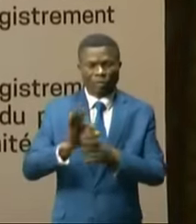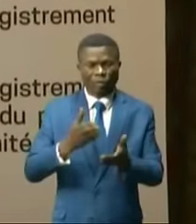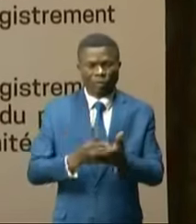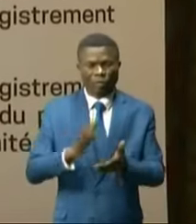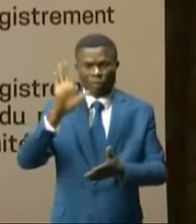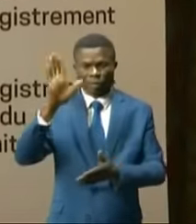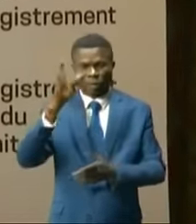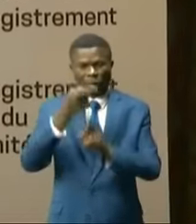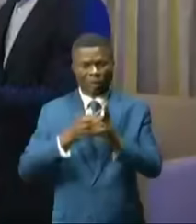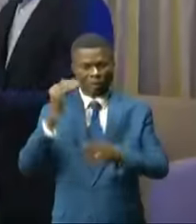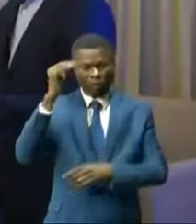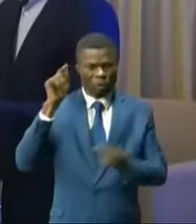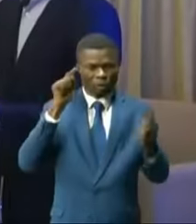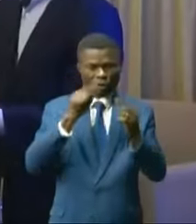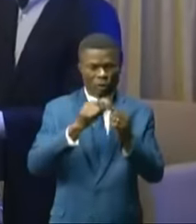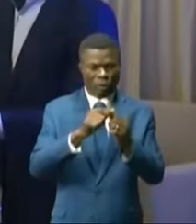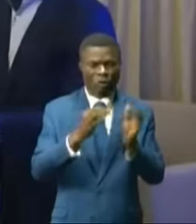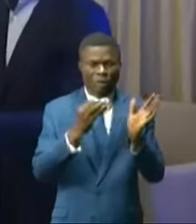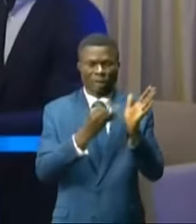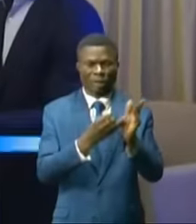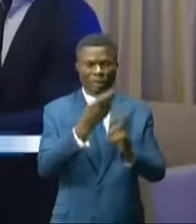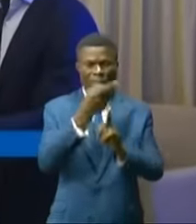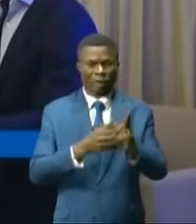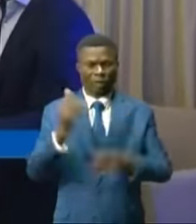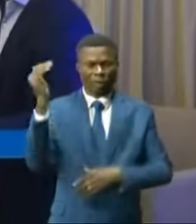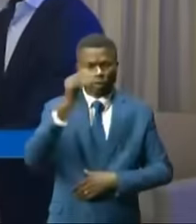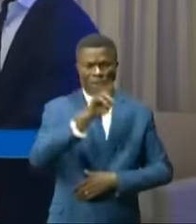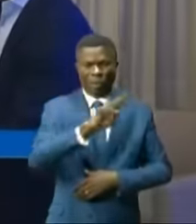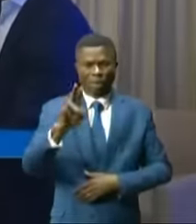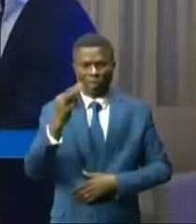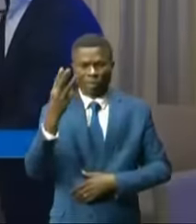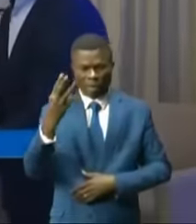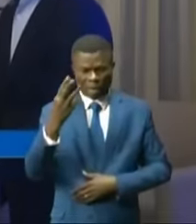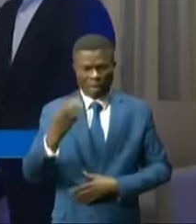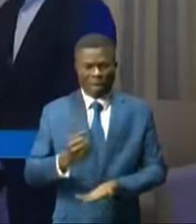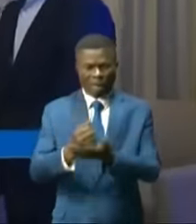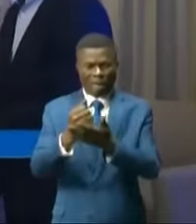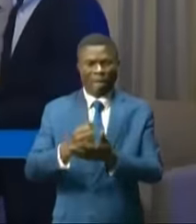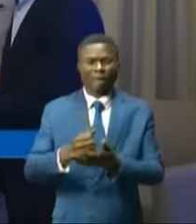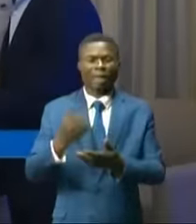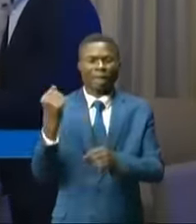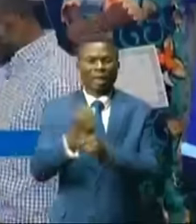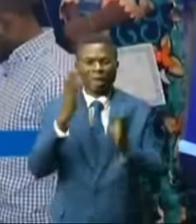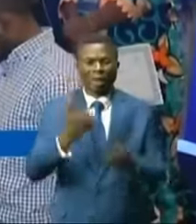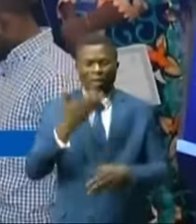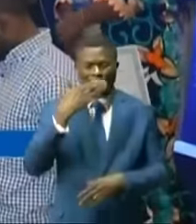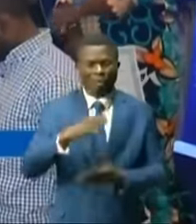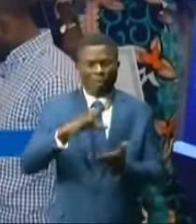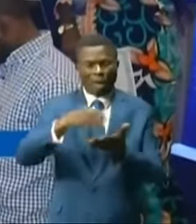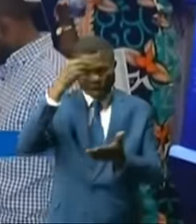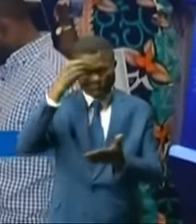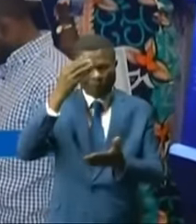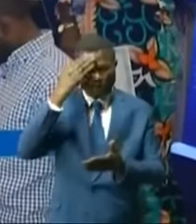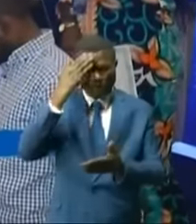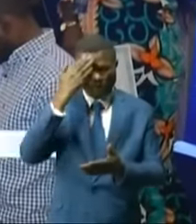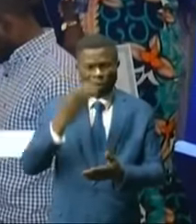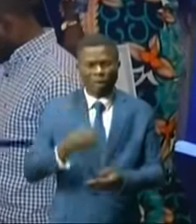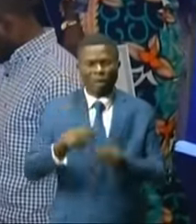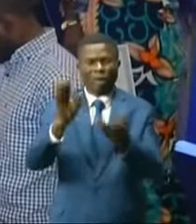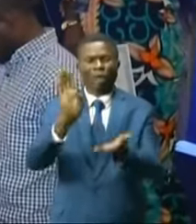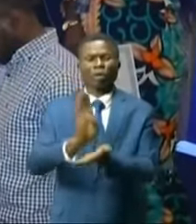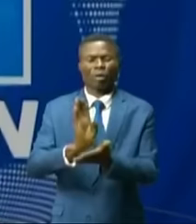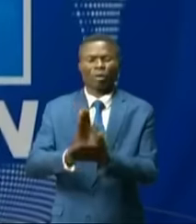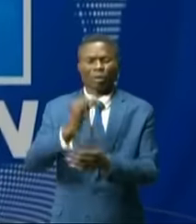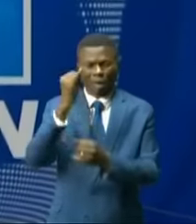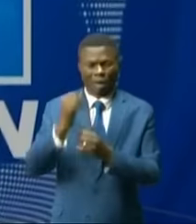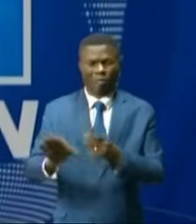du 5 décembre au 7 décembre 2023, pour outiller ces corps médicaux et sanctionner par la remise de brevets.